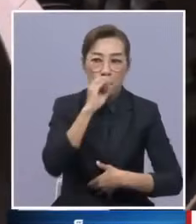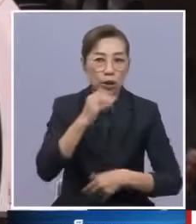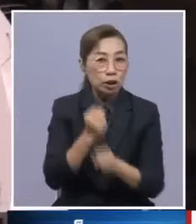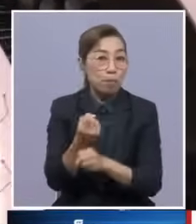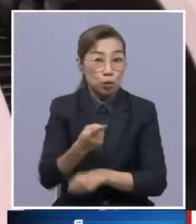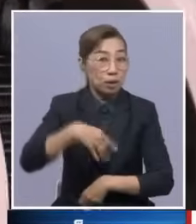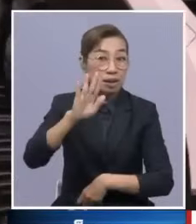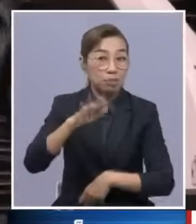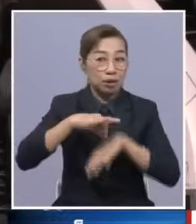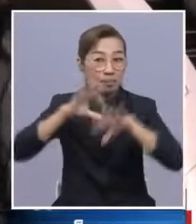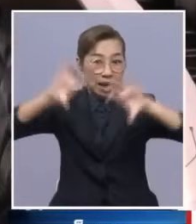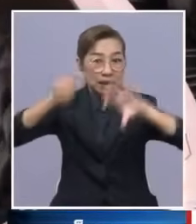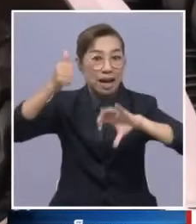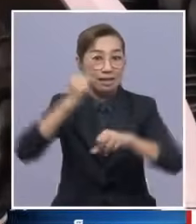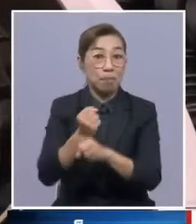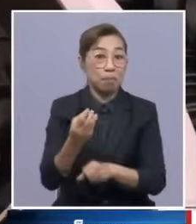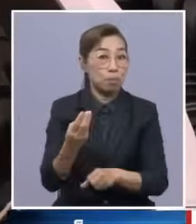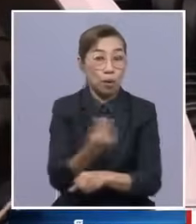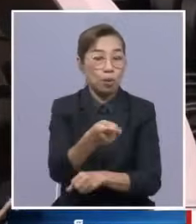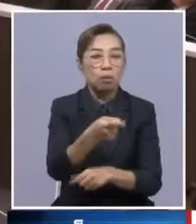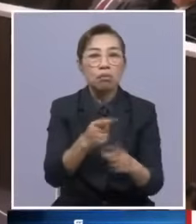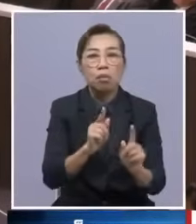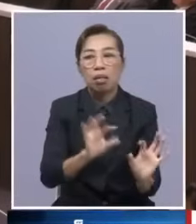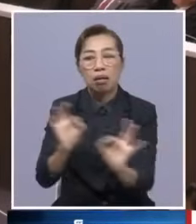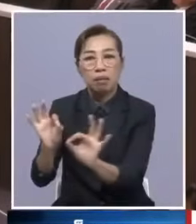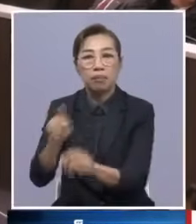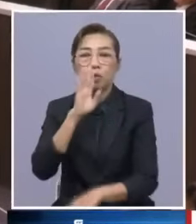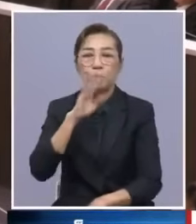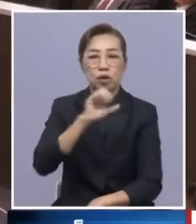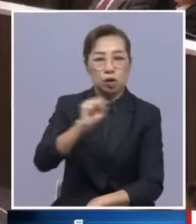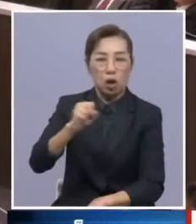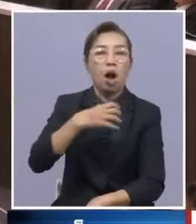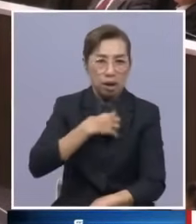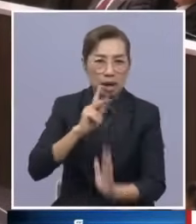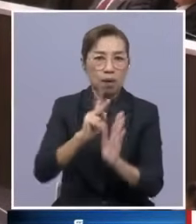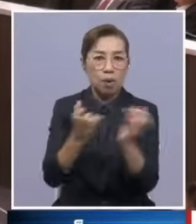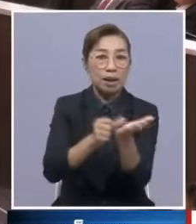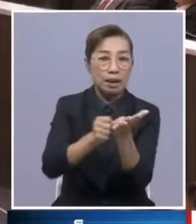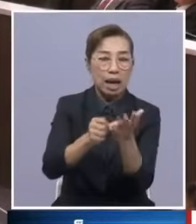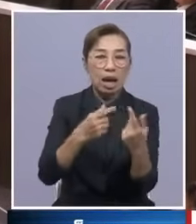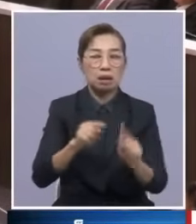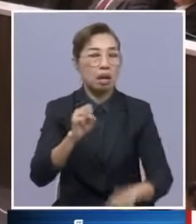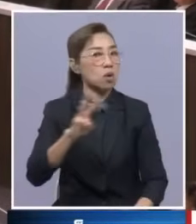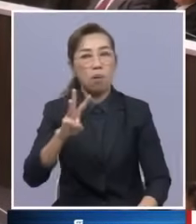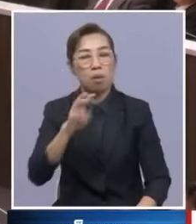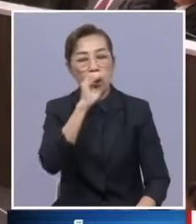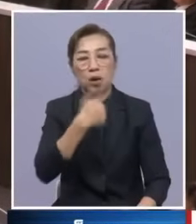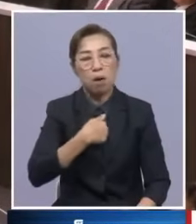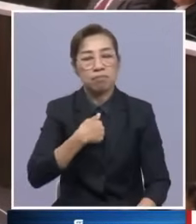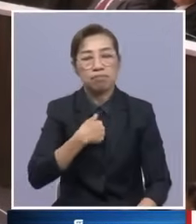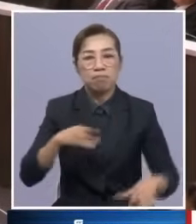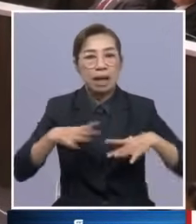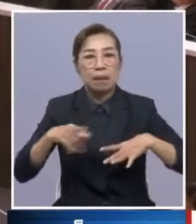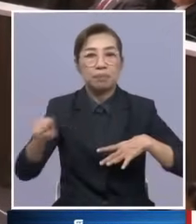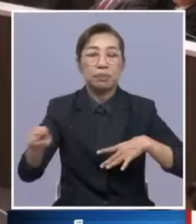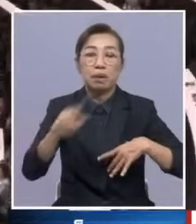มแม้ว่ากฎหมายประชามติฝ่ายสสจะเห็นด้วยให้แก้เนี่ยนะแต่ฝ่ายสวเขาตั้งป้อมว่าจะค้านแน่ๆและหากกฎหมายผ่